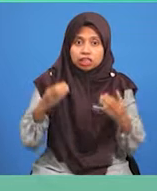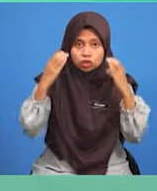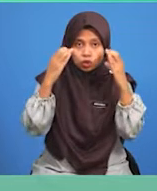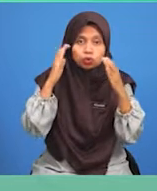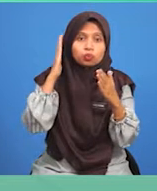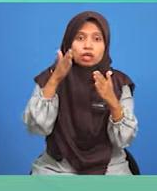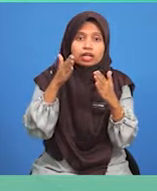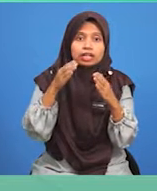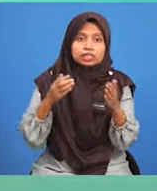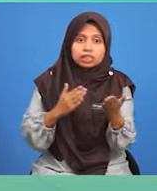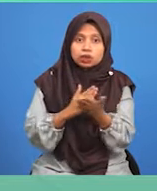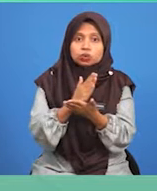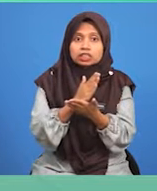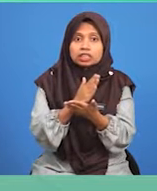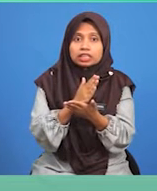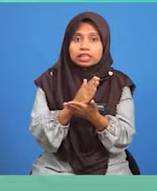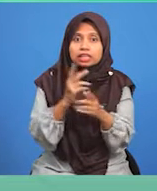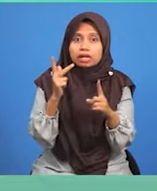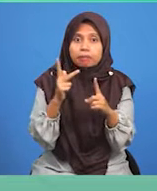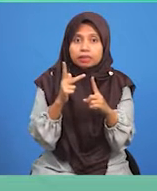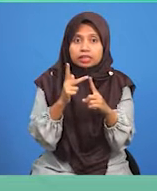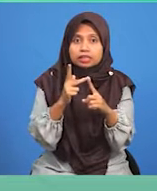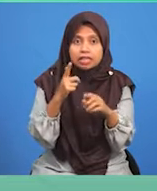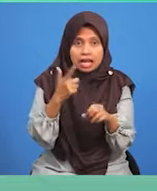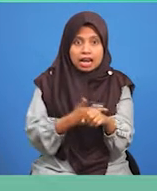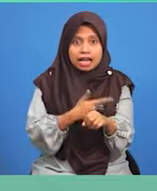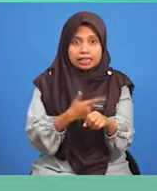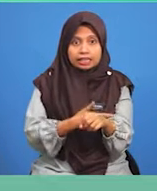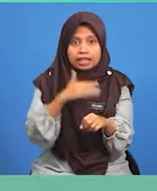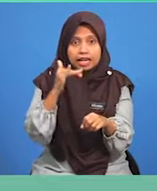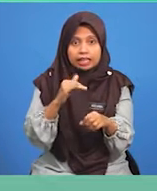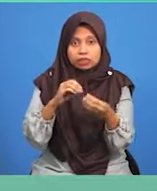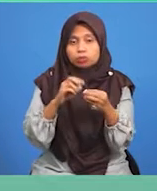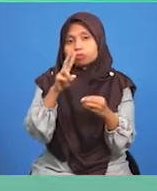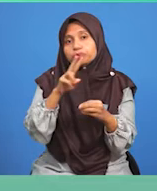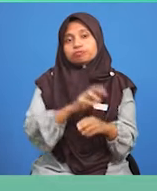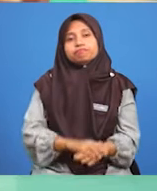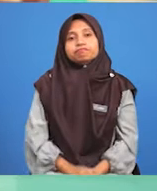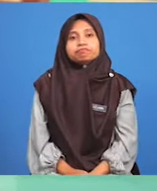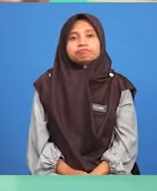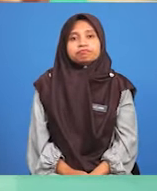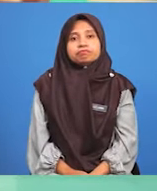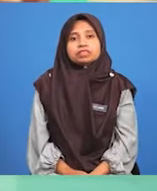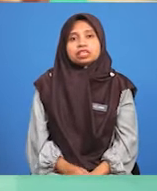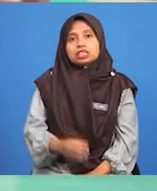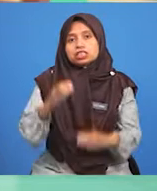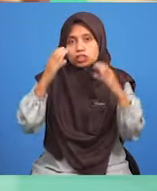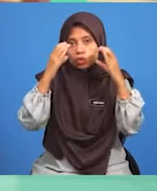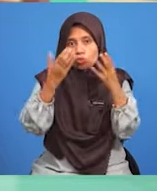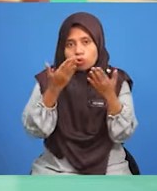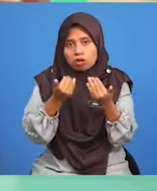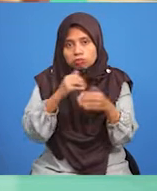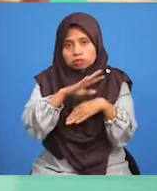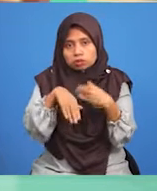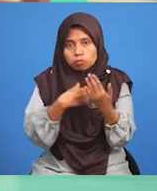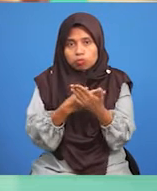Cikgu akan teruskan kepada pelatihan yang kedua siku harap